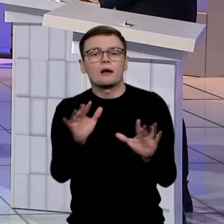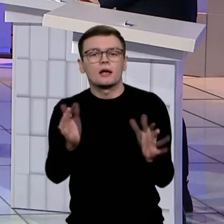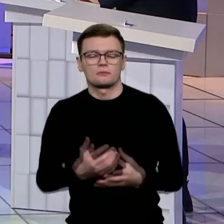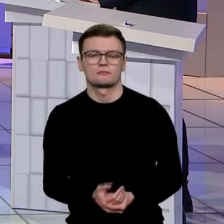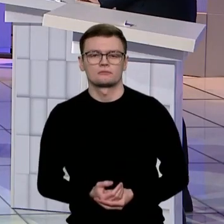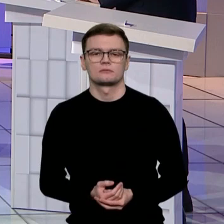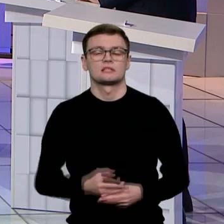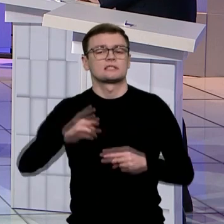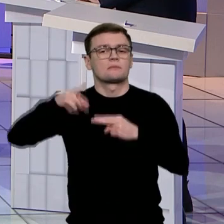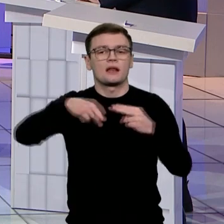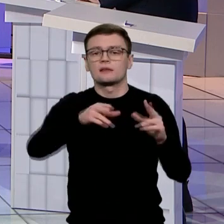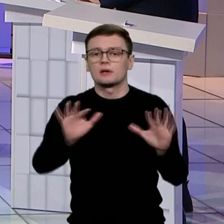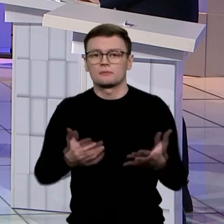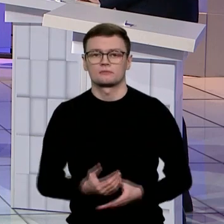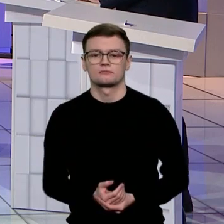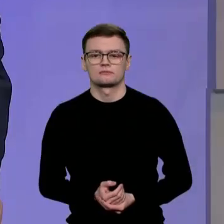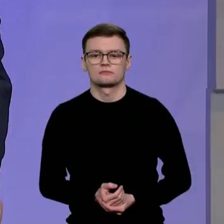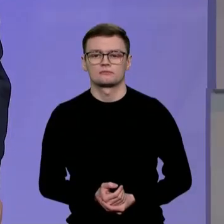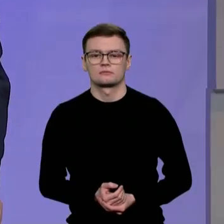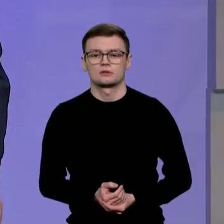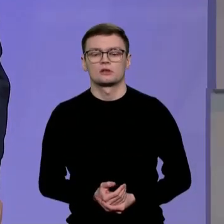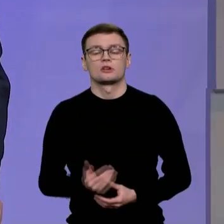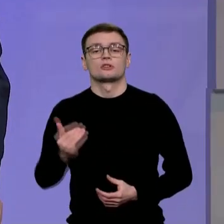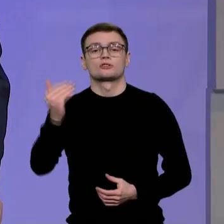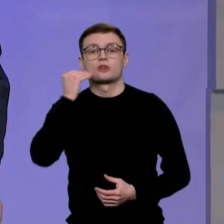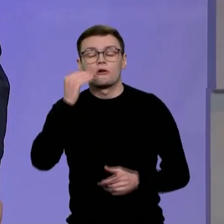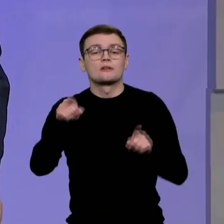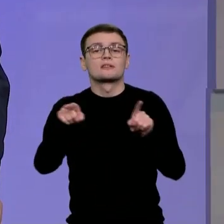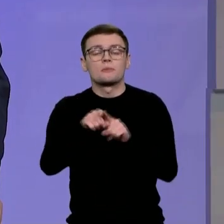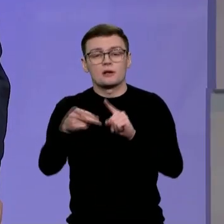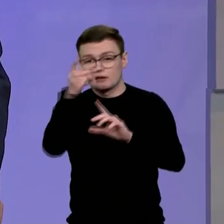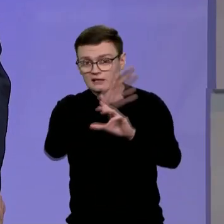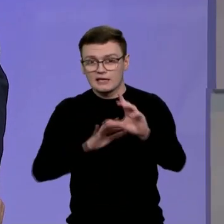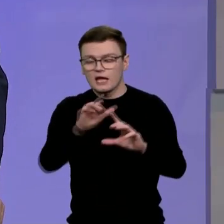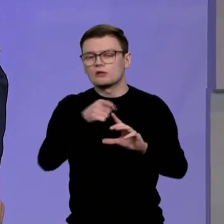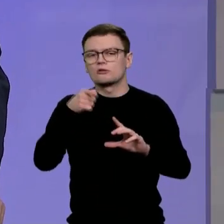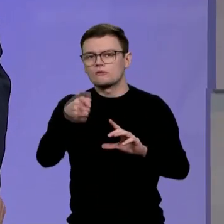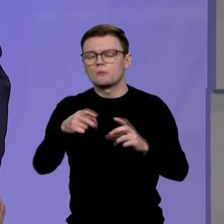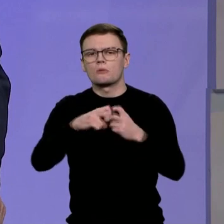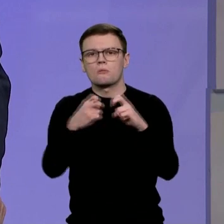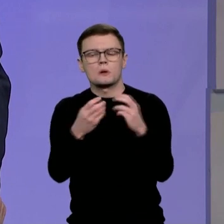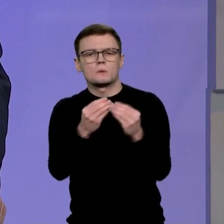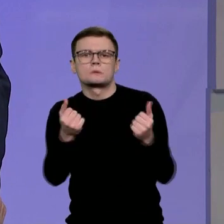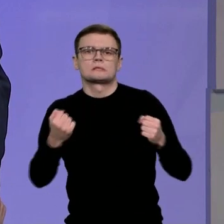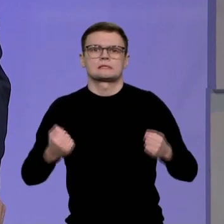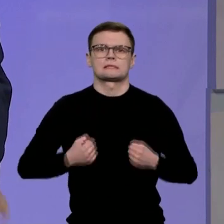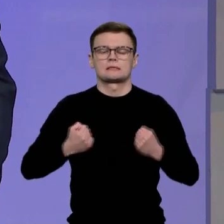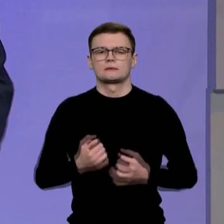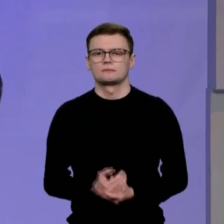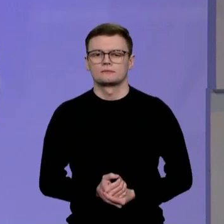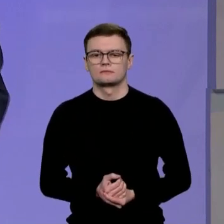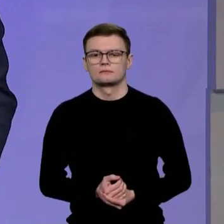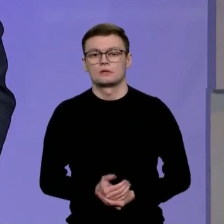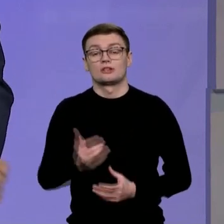sprendimo būdus kokius. Šiauliai lygiai taip pat, kaip ir visa Lietuva, sprendžia šitą klausimą. Į Šiaulių miestą, kaip